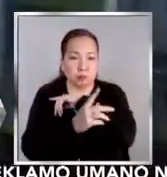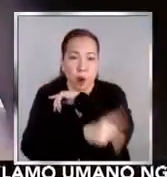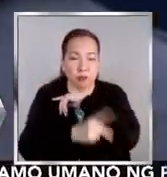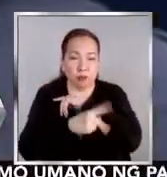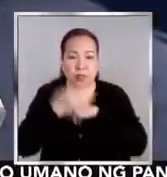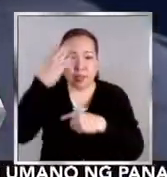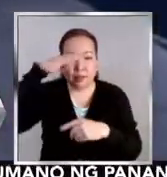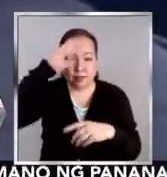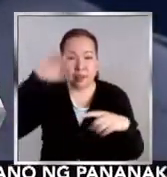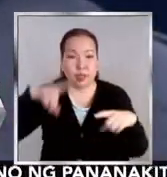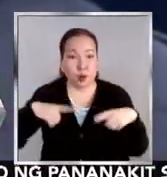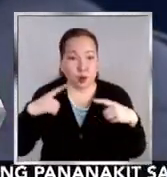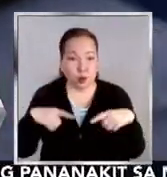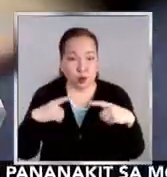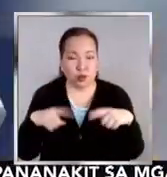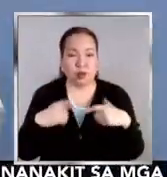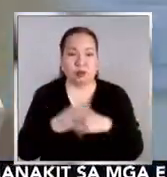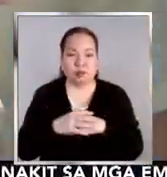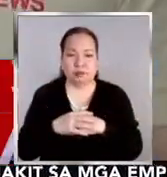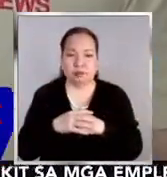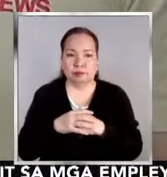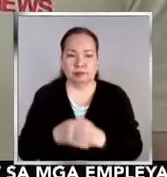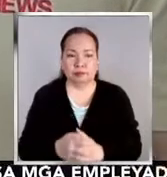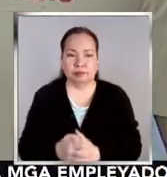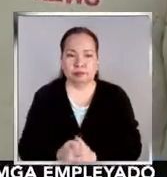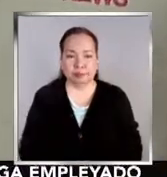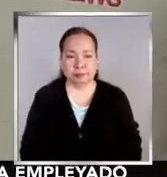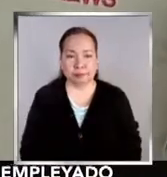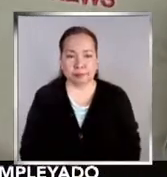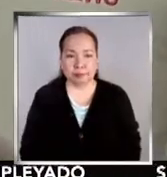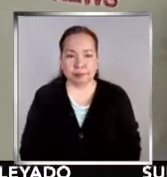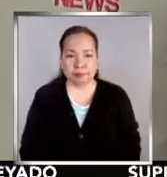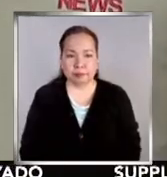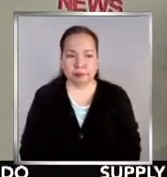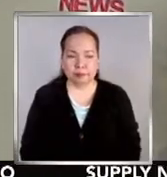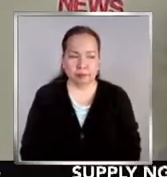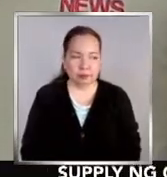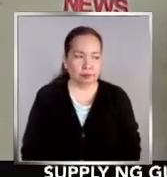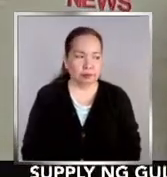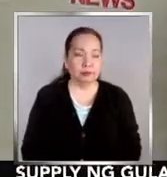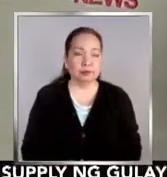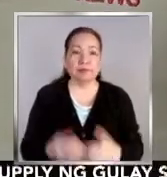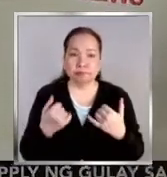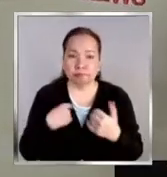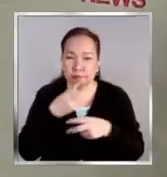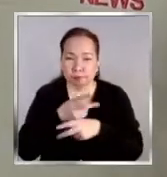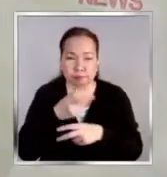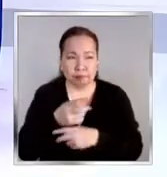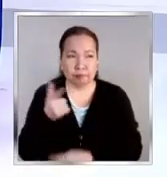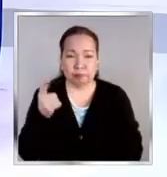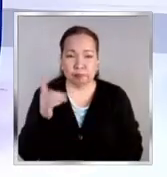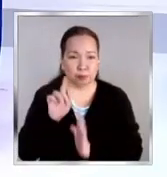suspect. Emil Subangil. John Consulta. Nakatutok 24 oras.